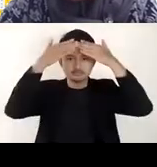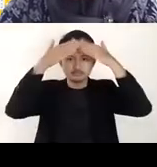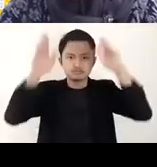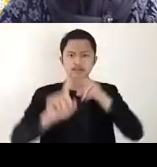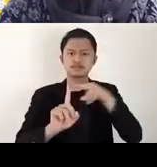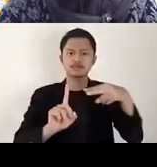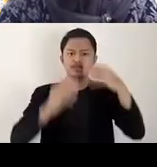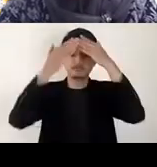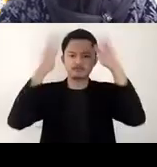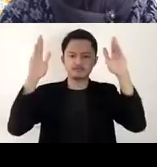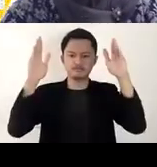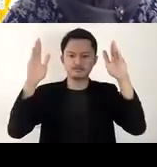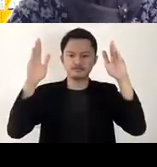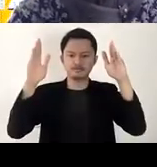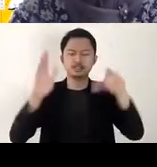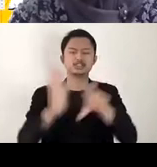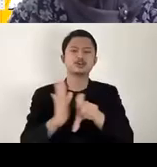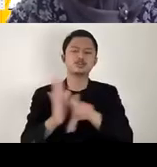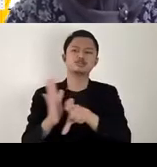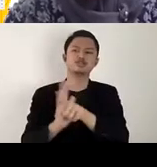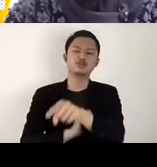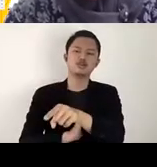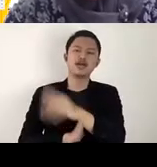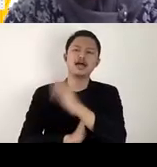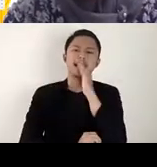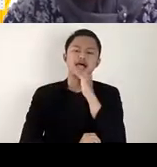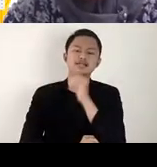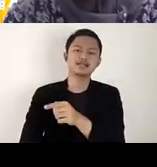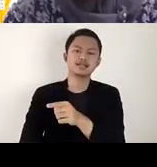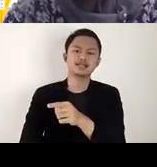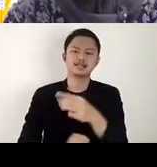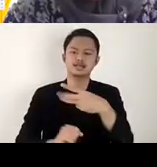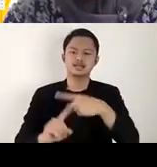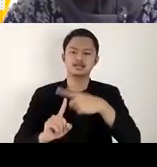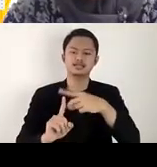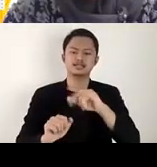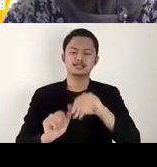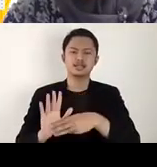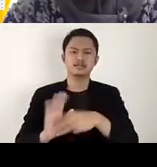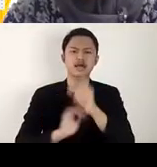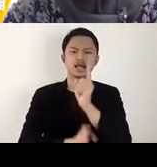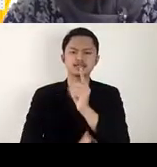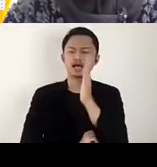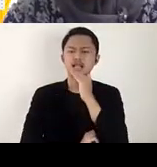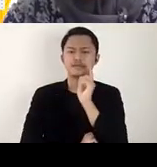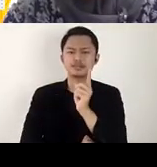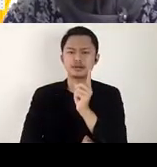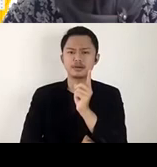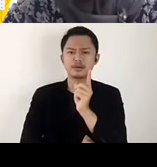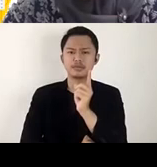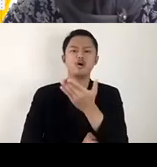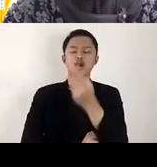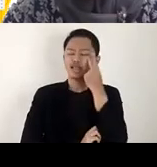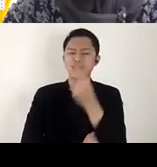root causes ya atau penyebab memakai dari terjadinya ekstrimisme berbasis kekerasan yang dapat mengarah pada terorisme maka